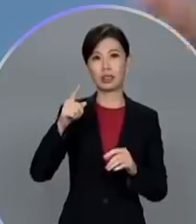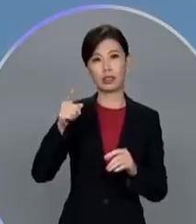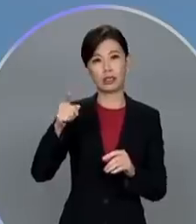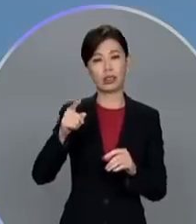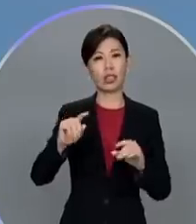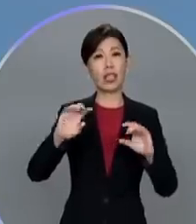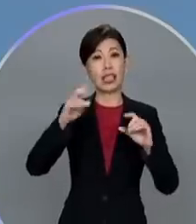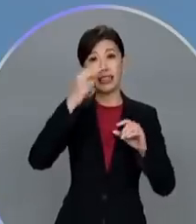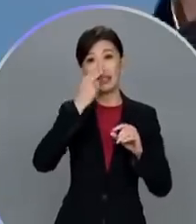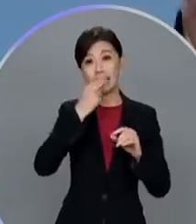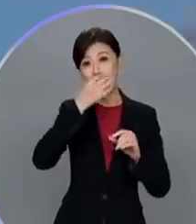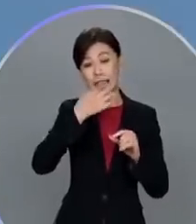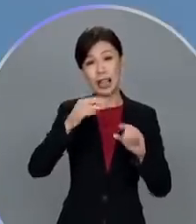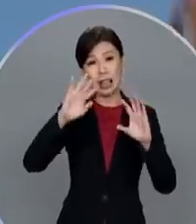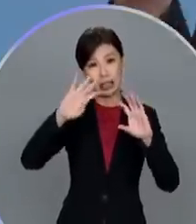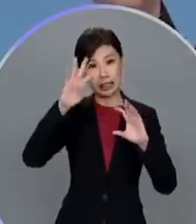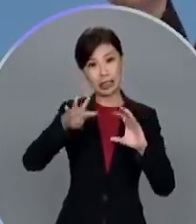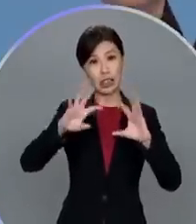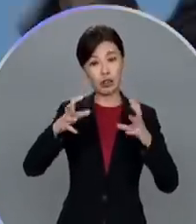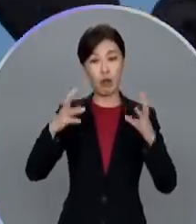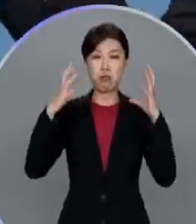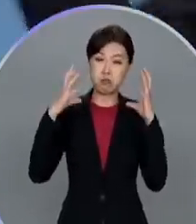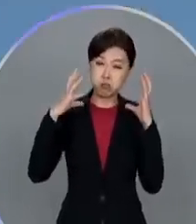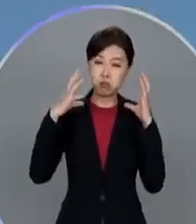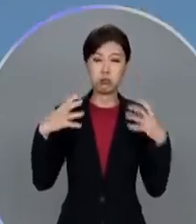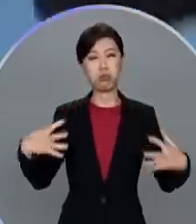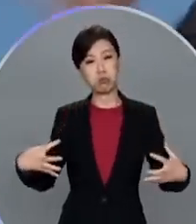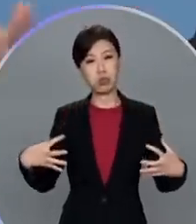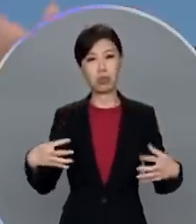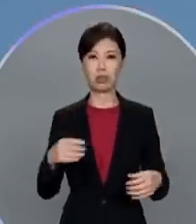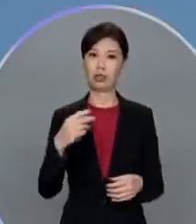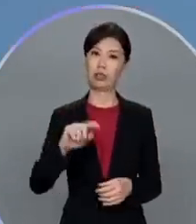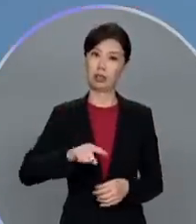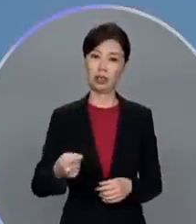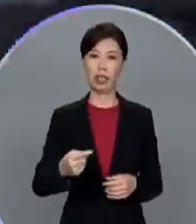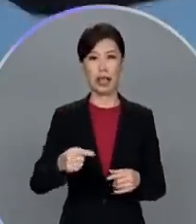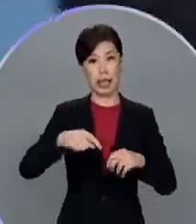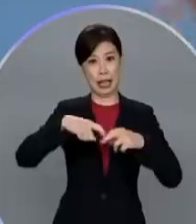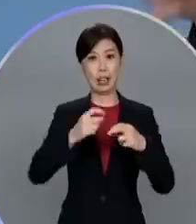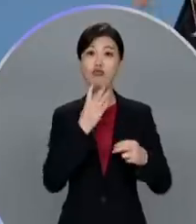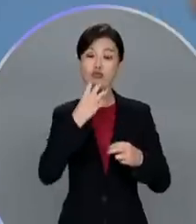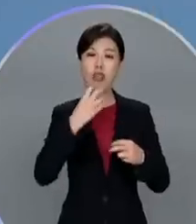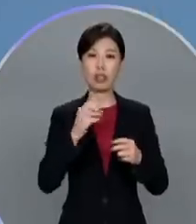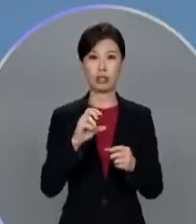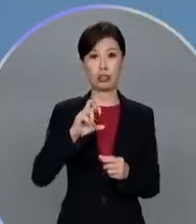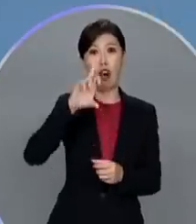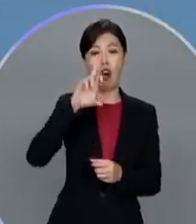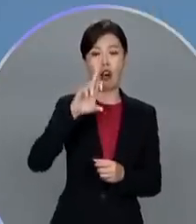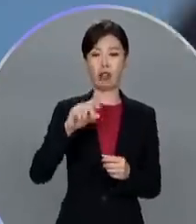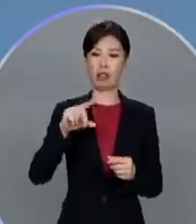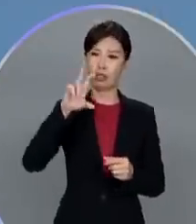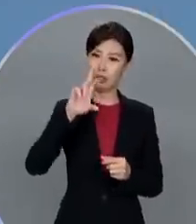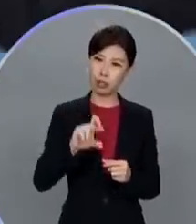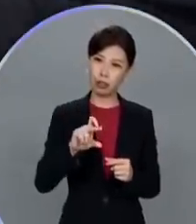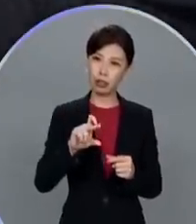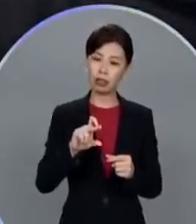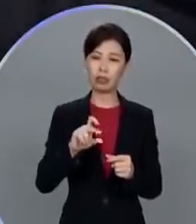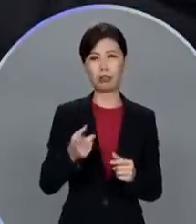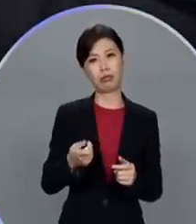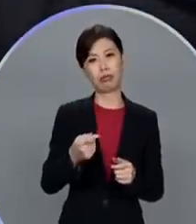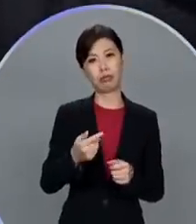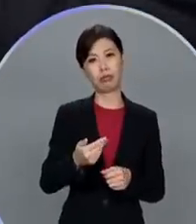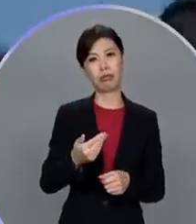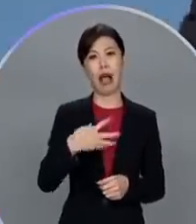子短，四肢短，嘣换了一个五长，身材李登辉脖子长，四肢长，再换个五短陈水扁，再换个马英九五